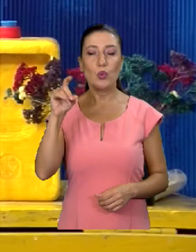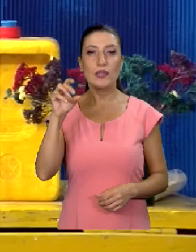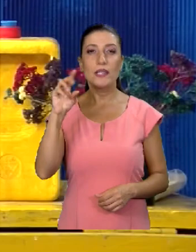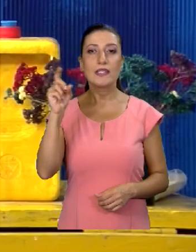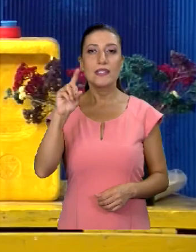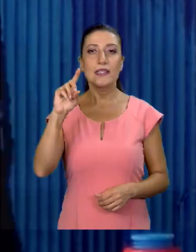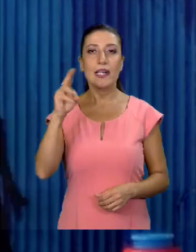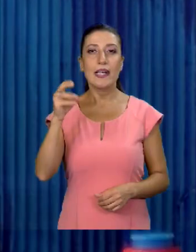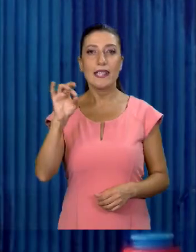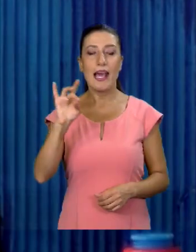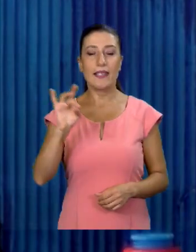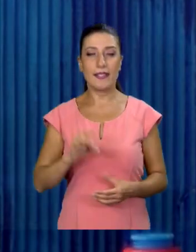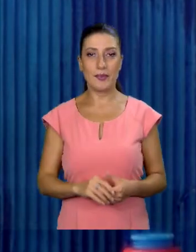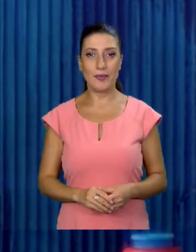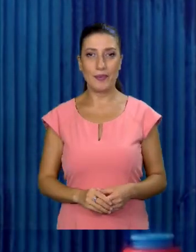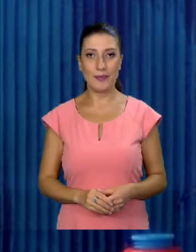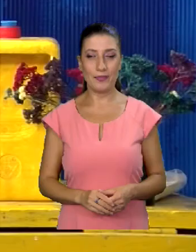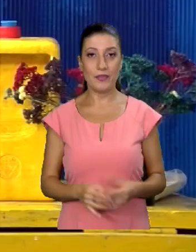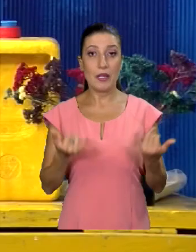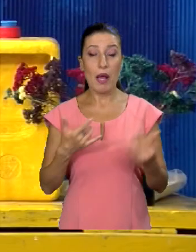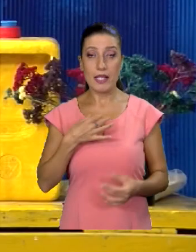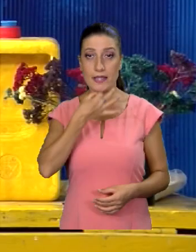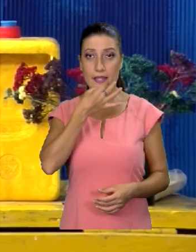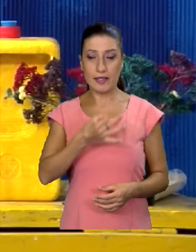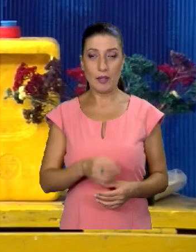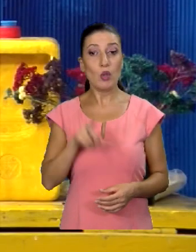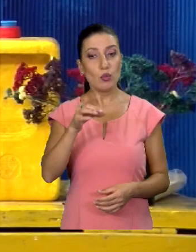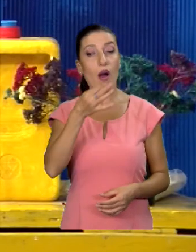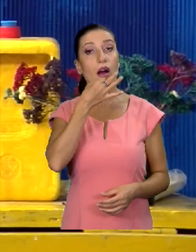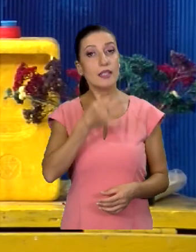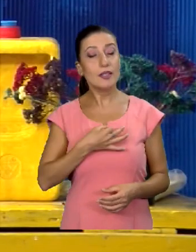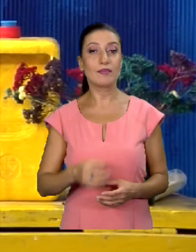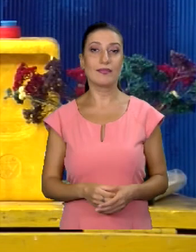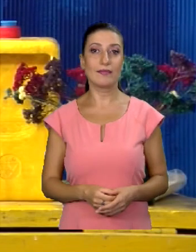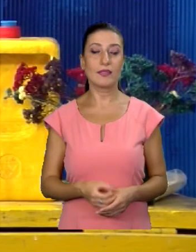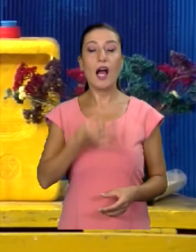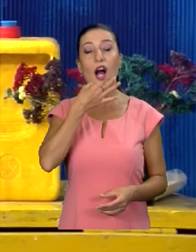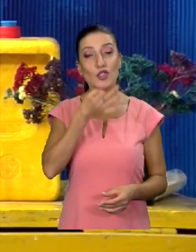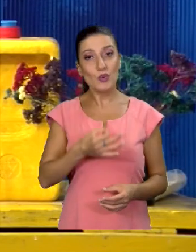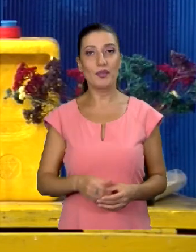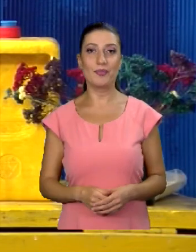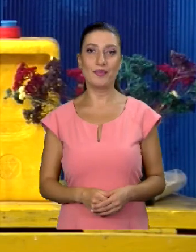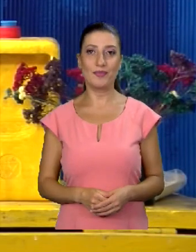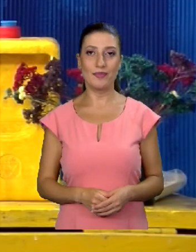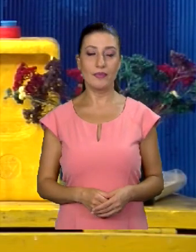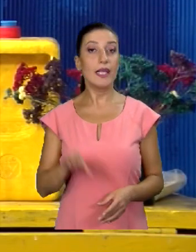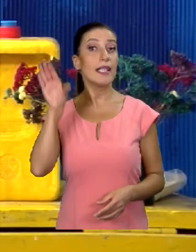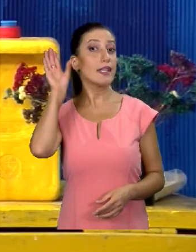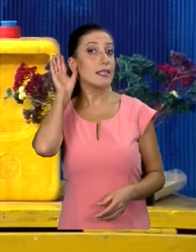Զկեր. Իմ էլ ես ասեմ. Դե դու էլ ասա մող. Ասում եմ.